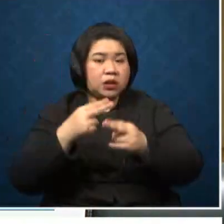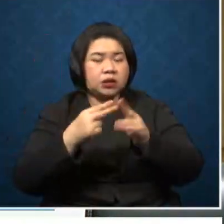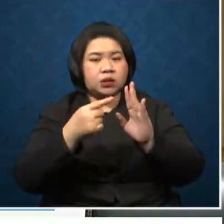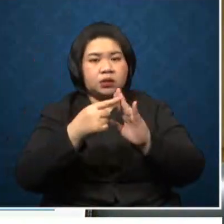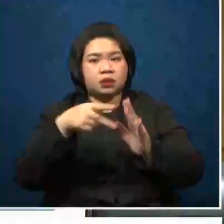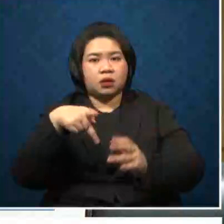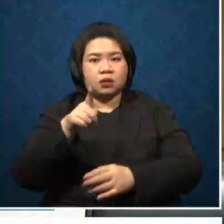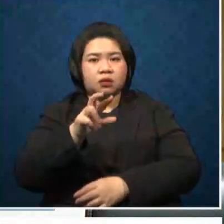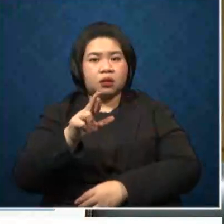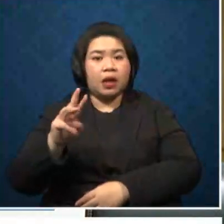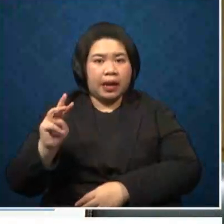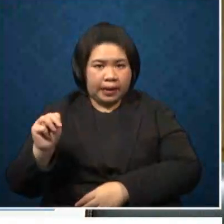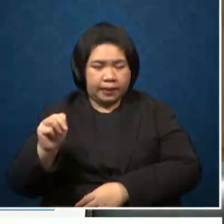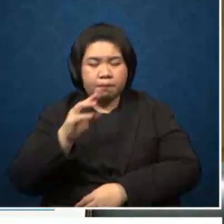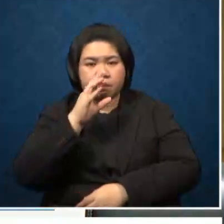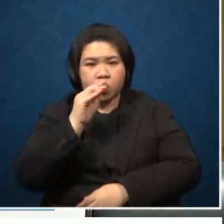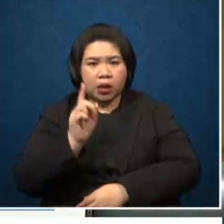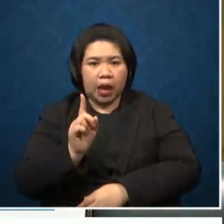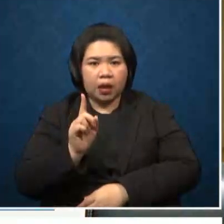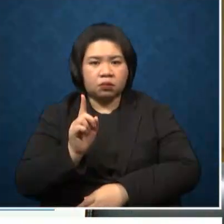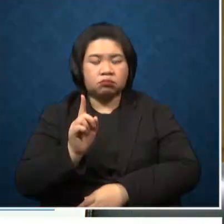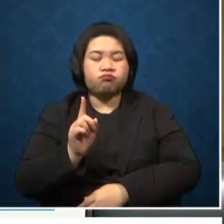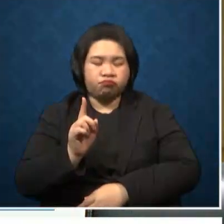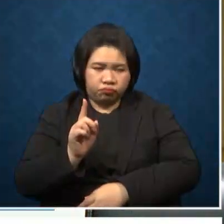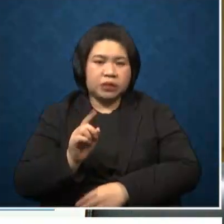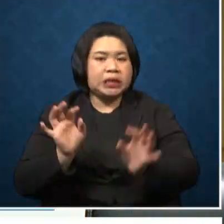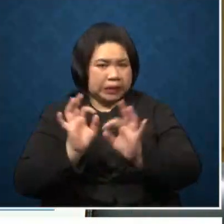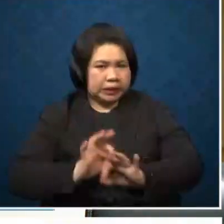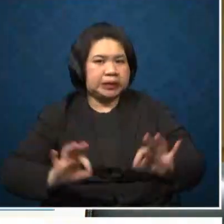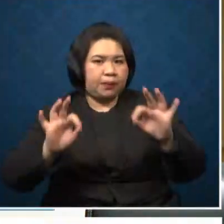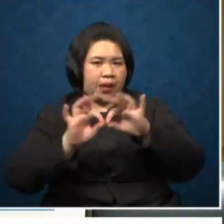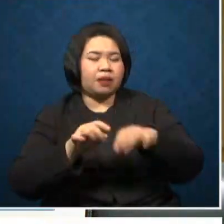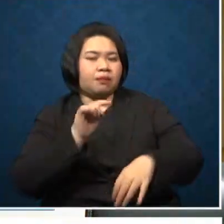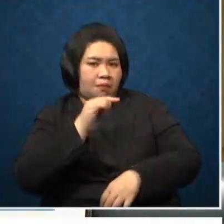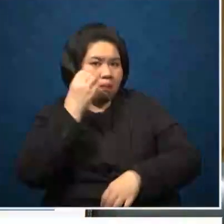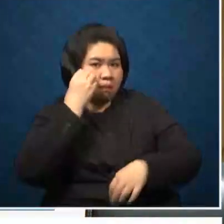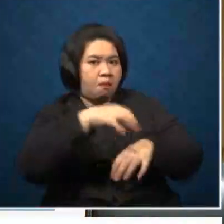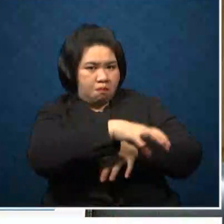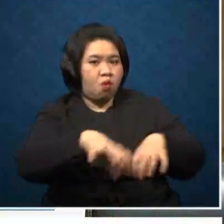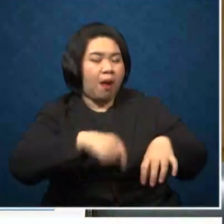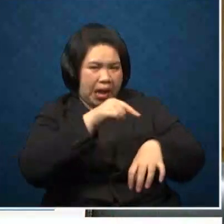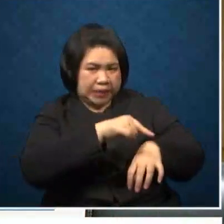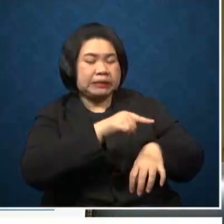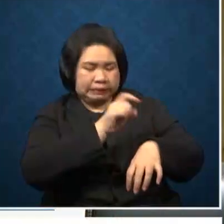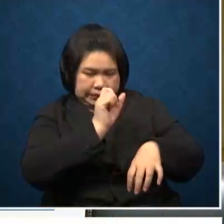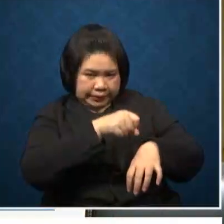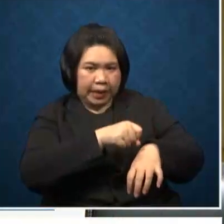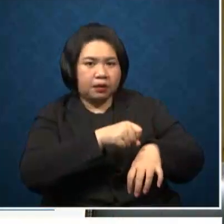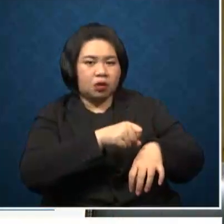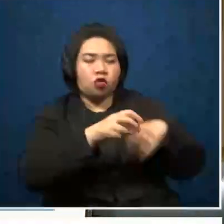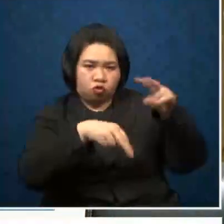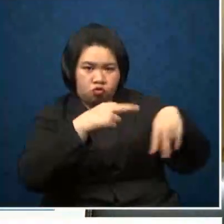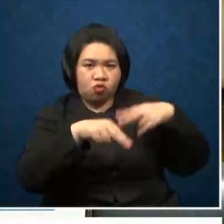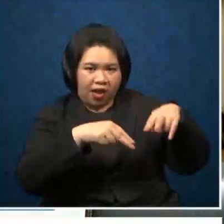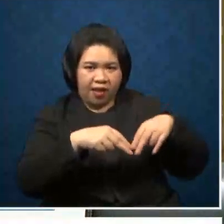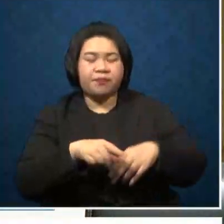ติณสูลานนท์ท่านเคยพูดว่าทุกอย่างคำตอบอยู่ที่หมู่บ้านนี่คือจุดหลักของการที่เรา